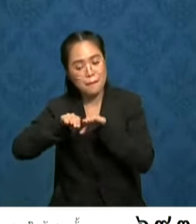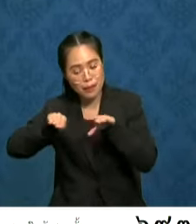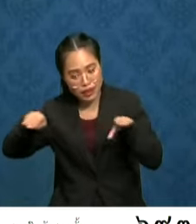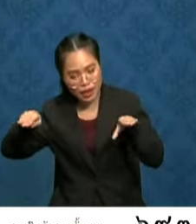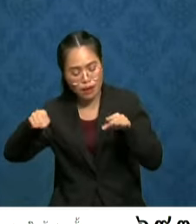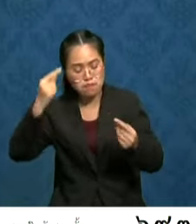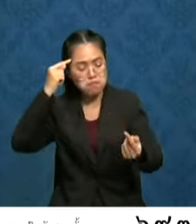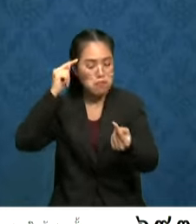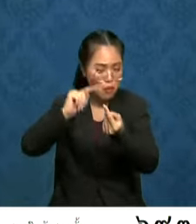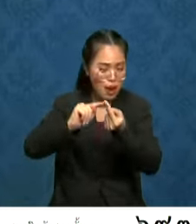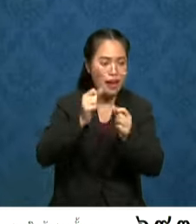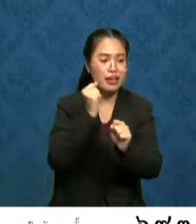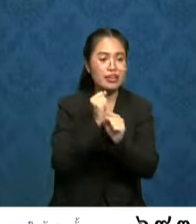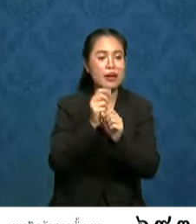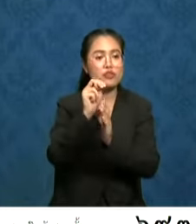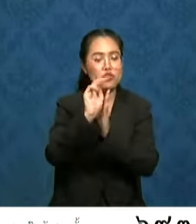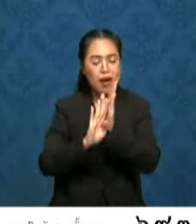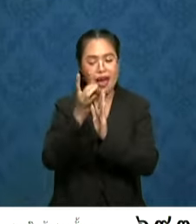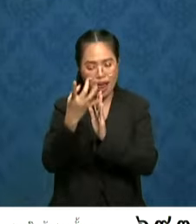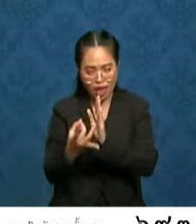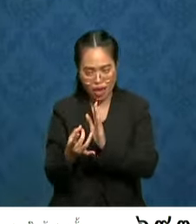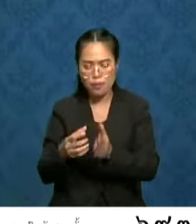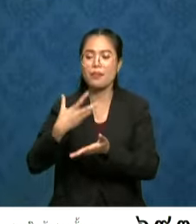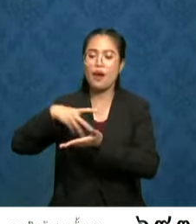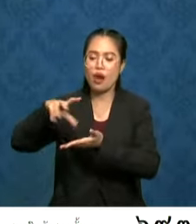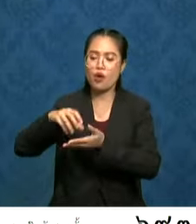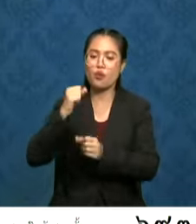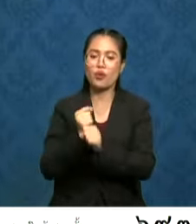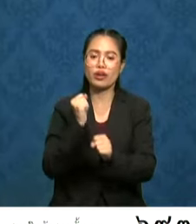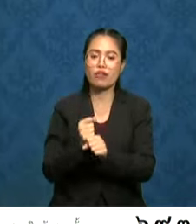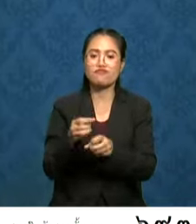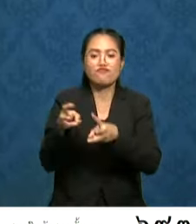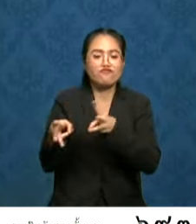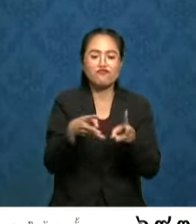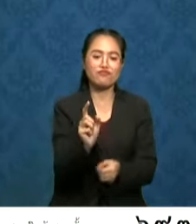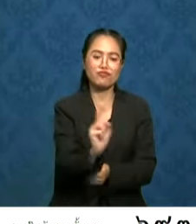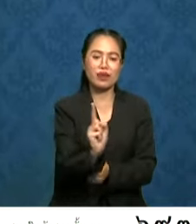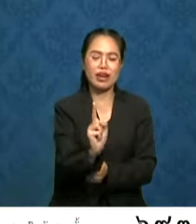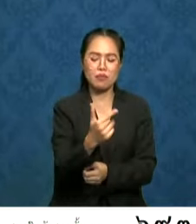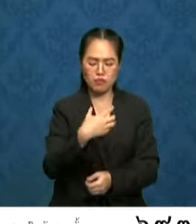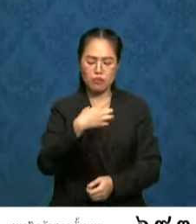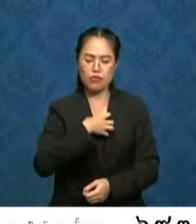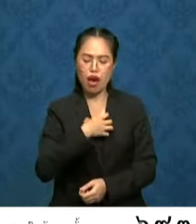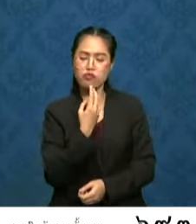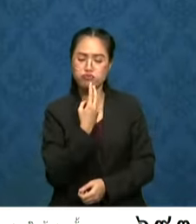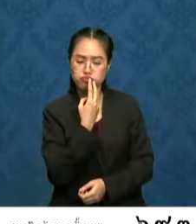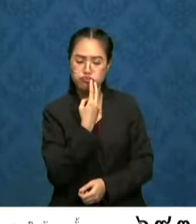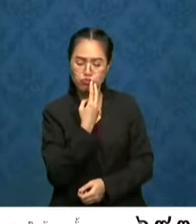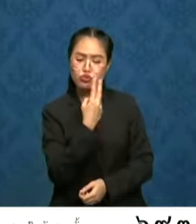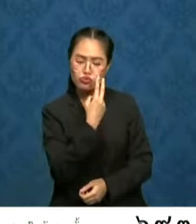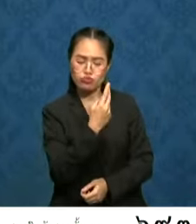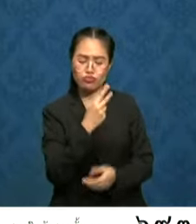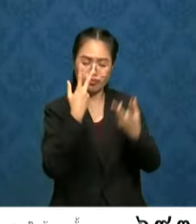กำหนดเวลาของแต่ละนโยบายเล่าให้เราฟังหน่อยว่าท่านจะทำอย่างไรค่ะเพราะเราอยากเห็นนายกรัฐมนตรี